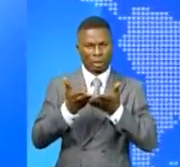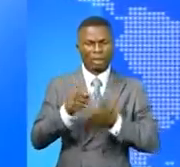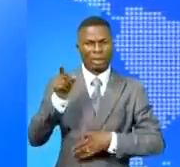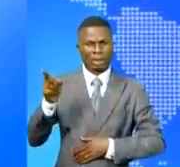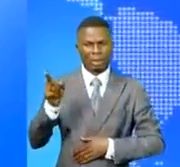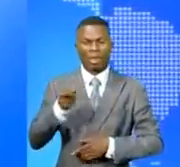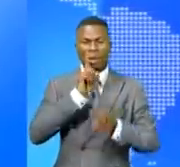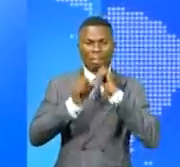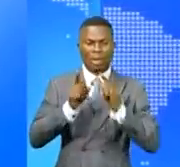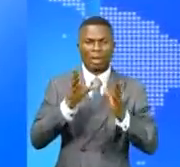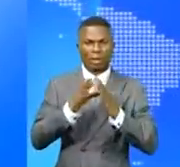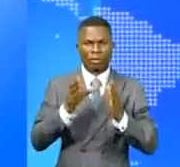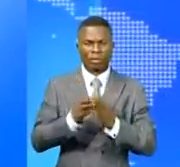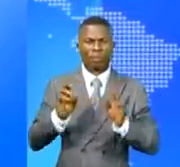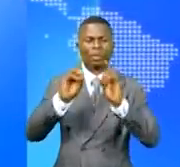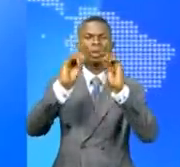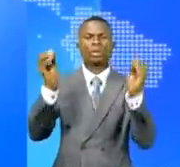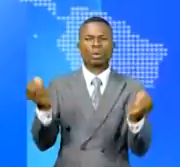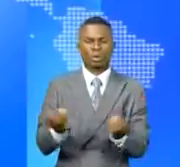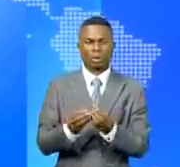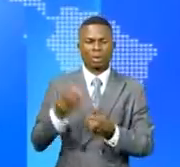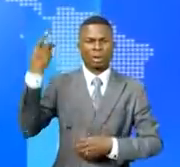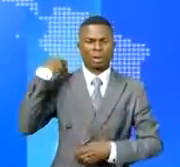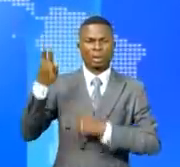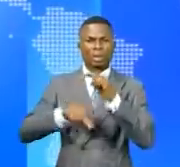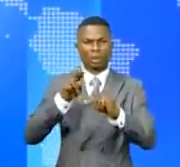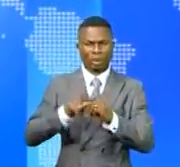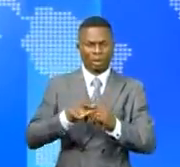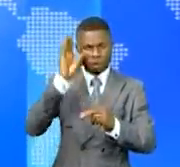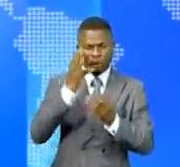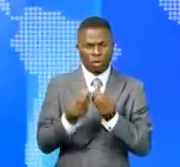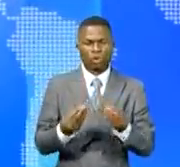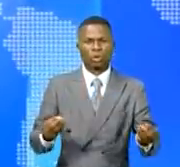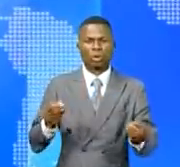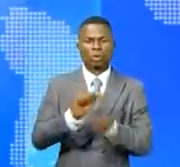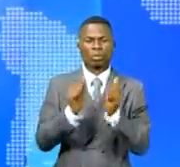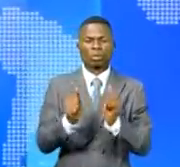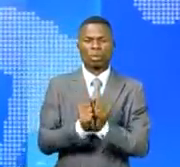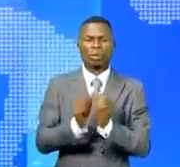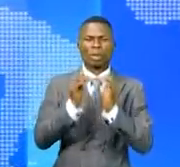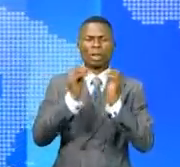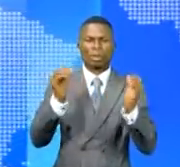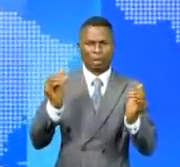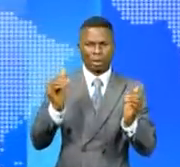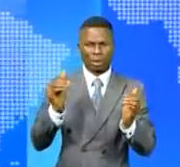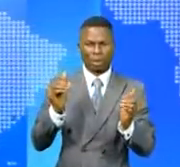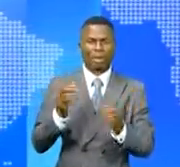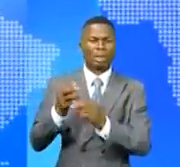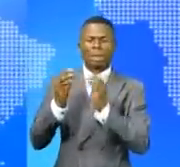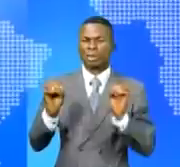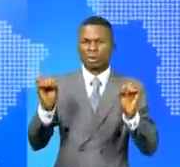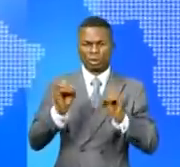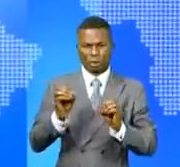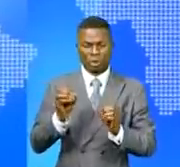Nzanzuka-Sivita, a échangé avec une délégation des députés nationaux pour trouver des solutions idoines à celle de l'insécurité.